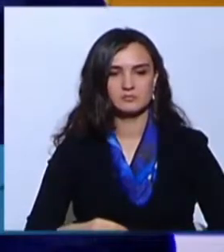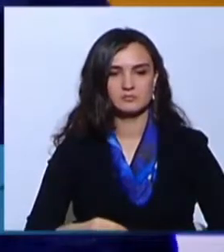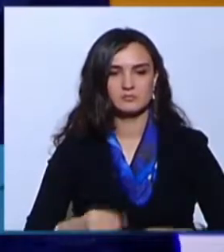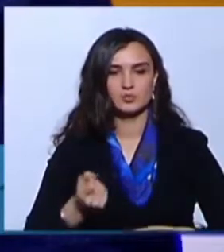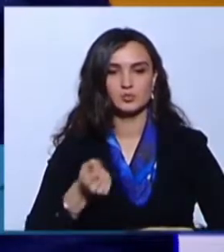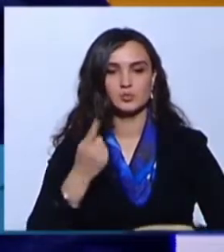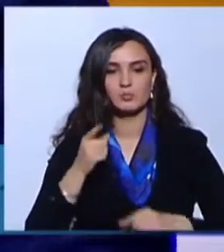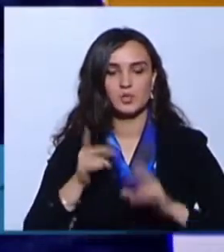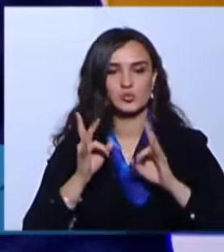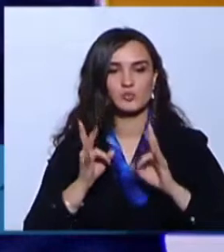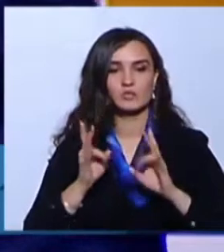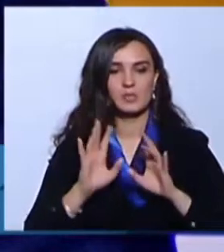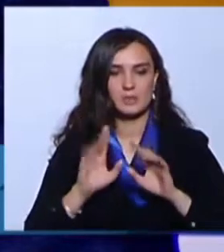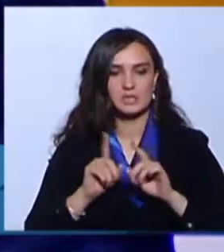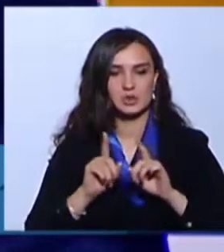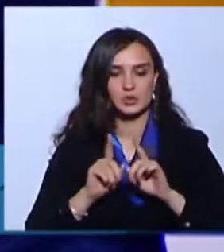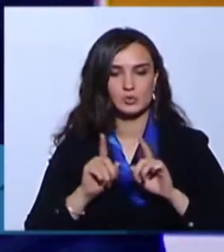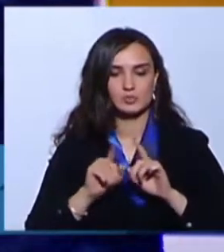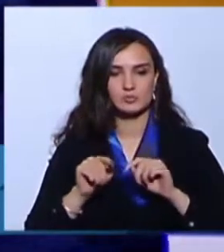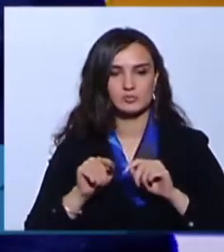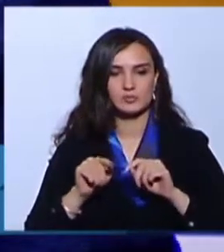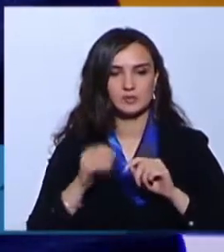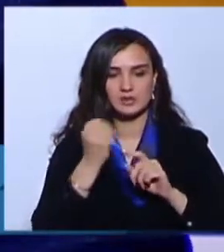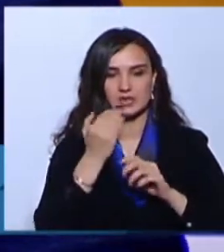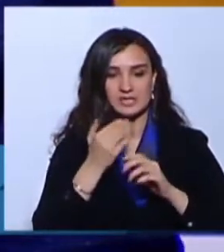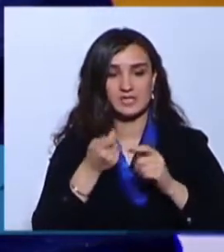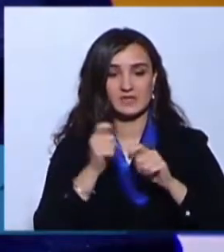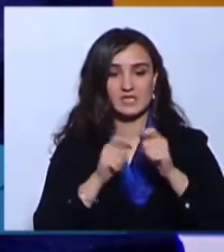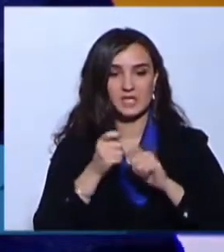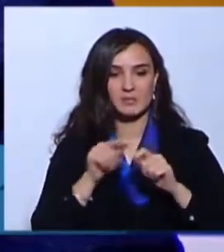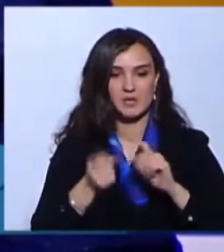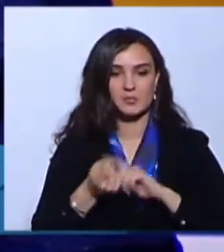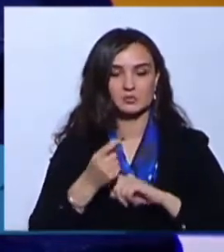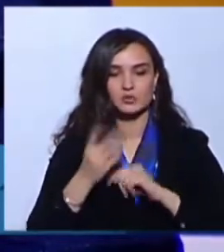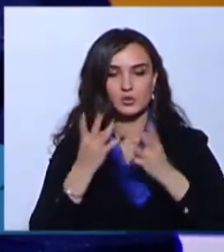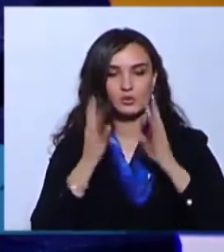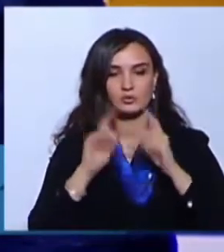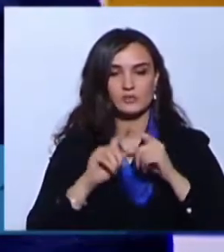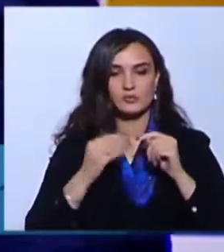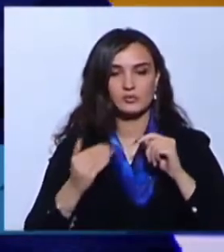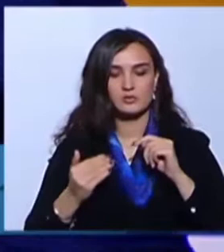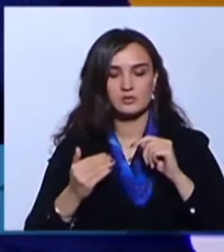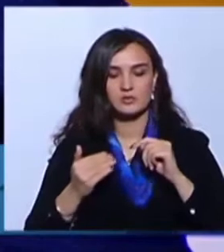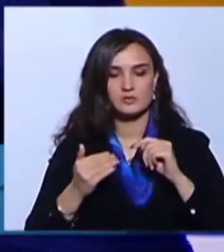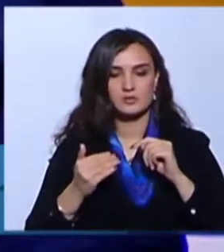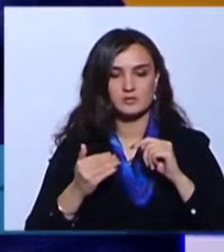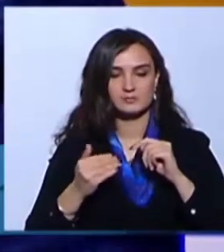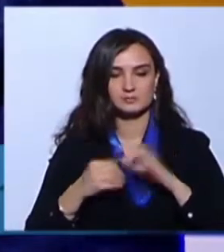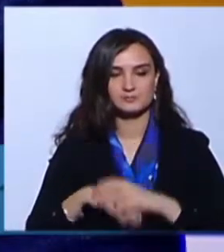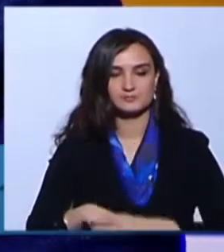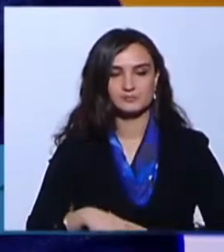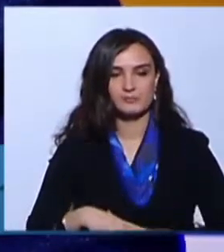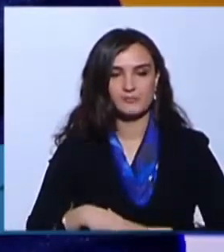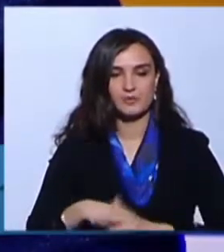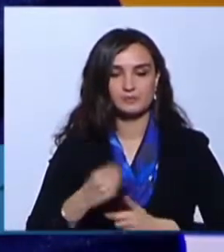ეს უნებელი, თითქოს უნებელი და წნევაში მოქმედი ნივთიერება აღმოჩნდა კორონავირუსისთვის ძალიან კარგი, ანგიოტენზინ 2 განსაკუთრებით.